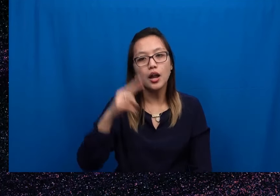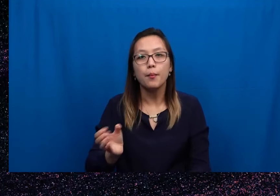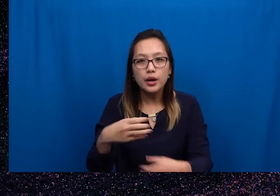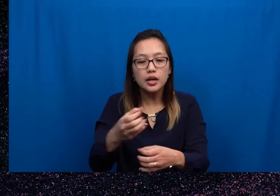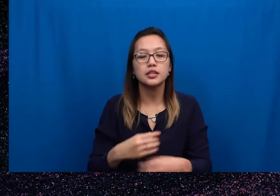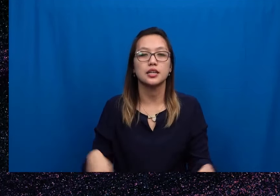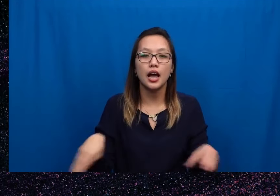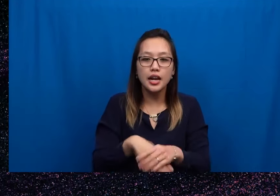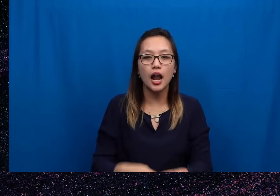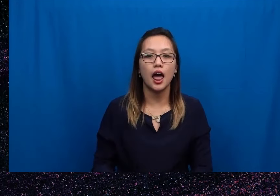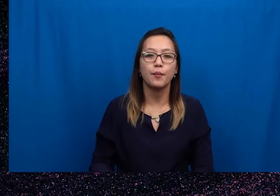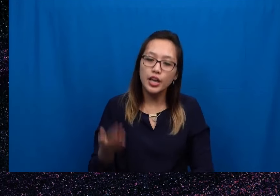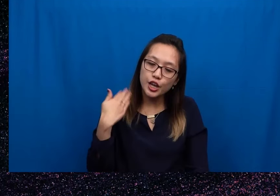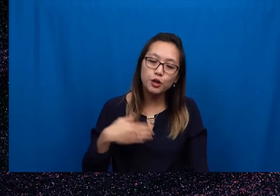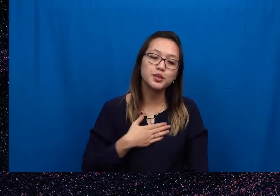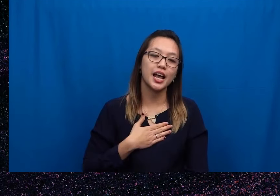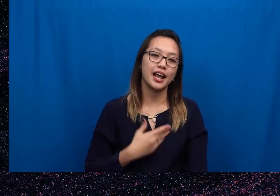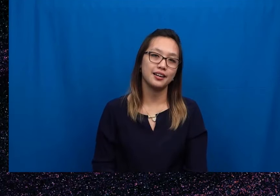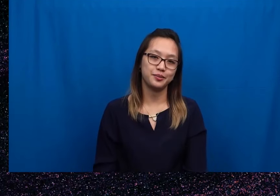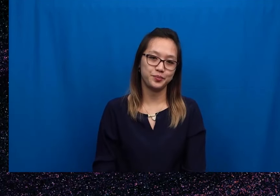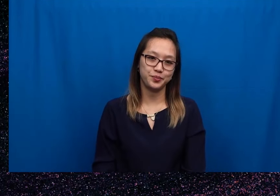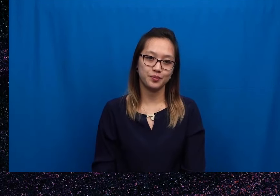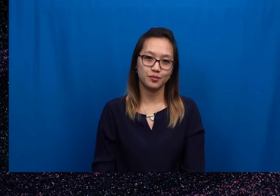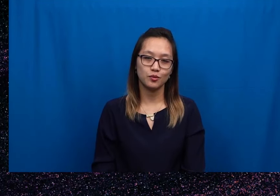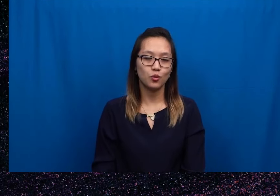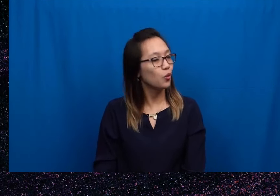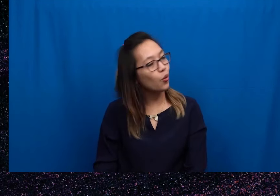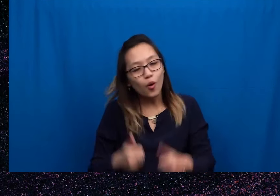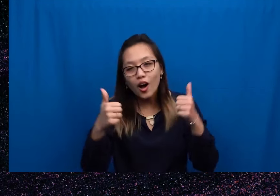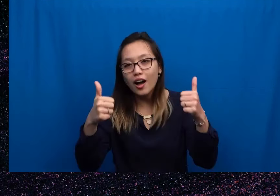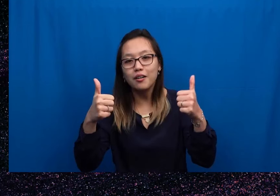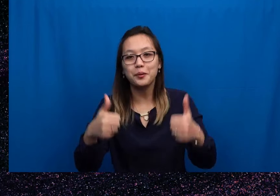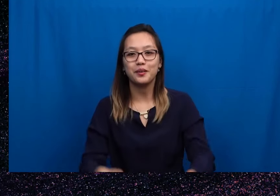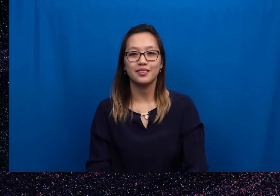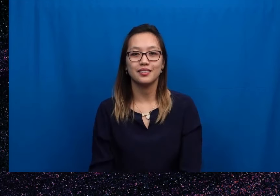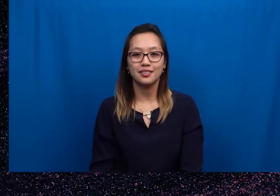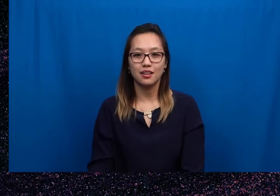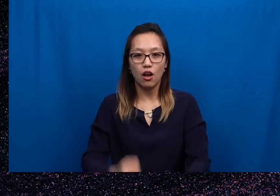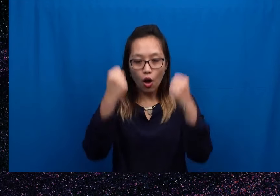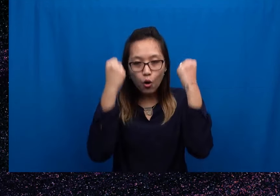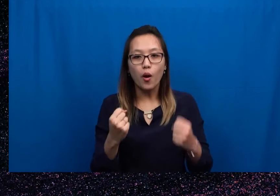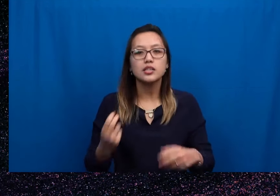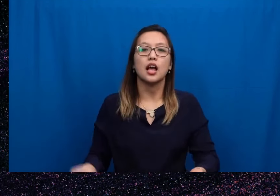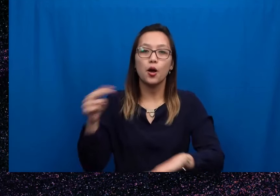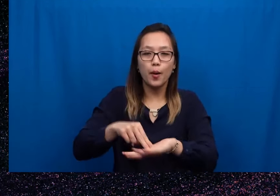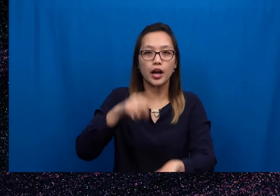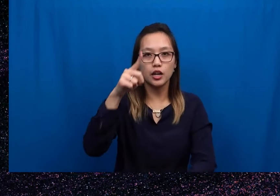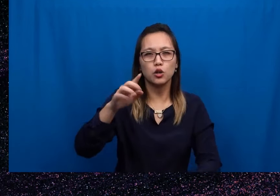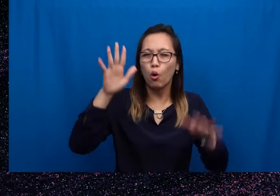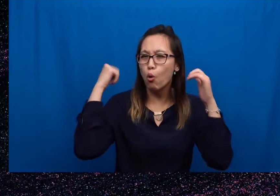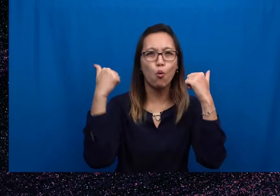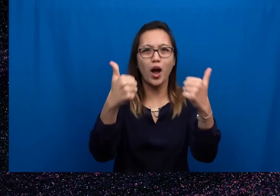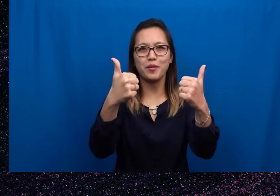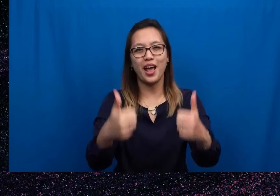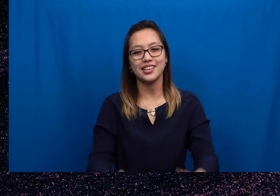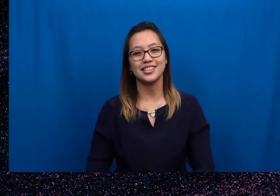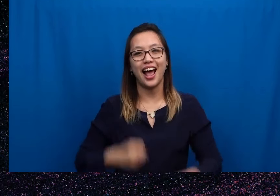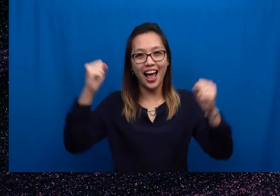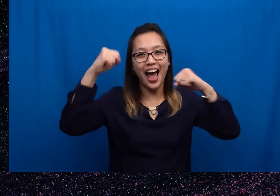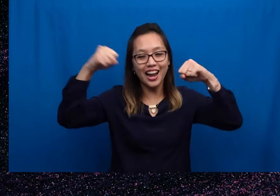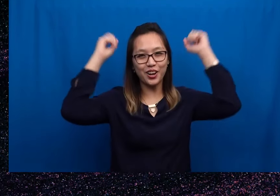baru di dalam diri saya. Wow, kuasa kebangkitan itu luar biasa.